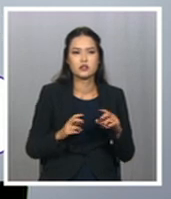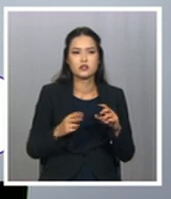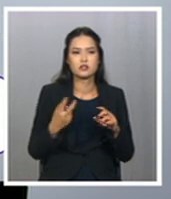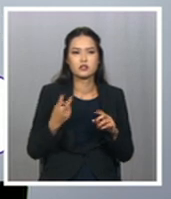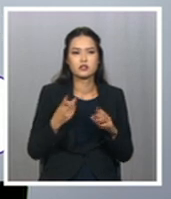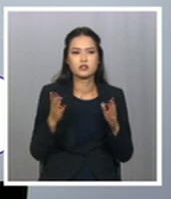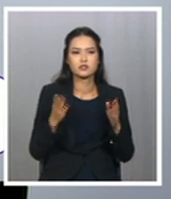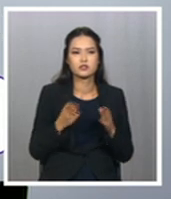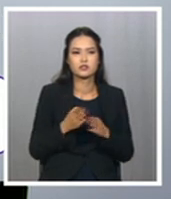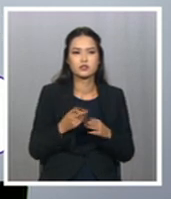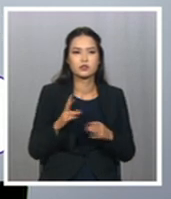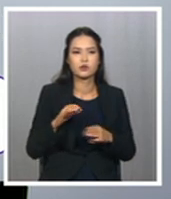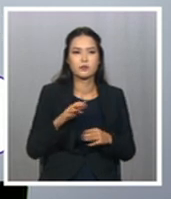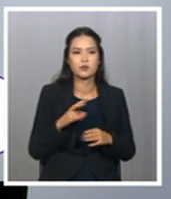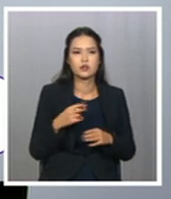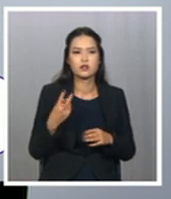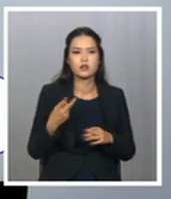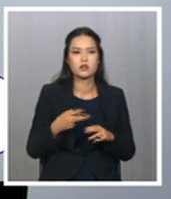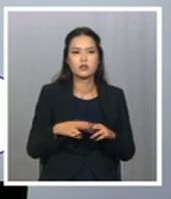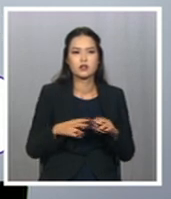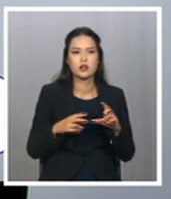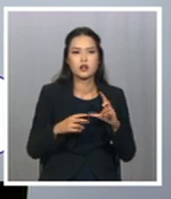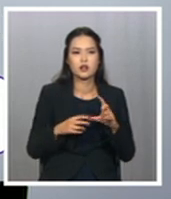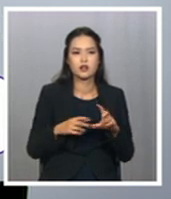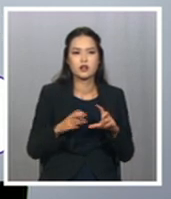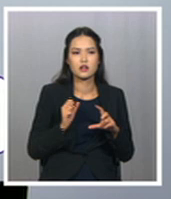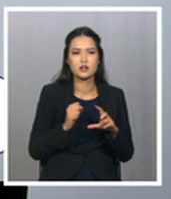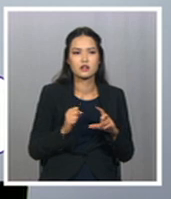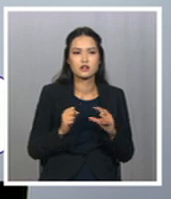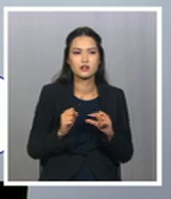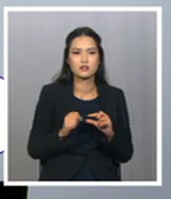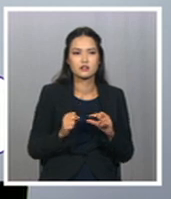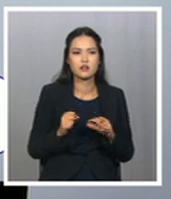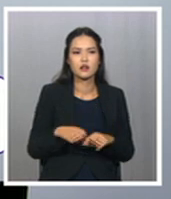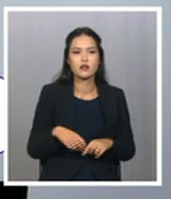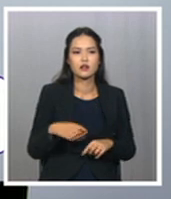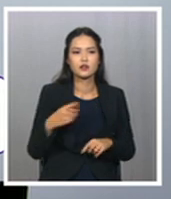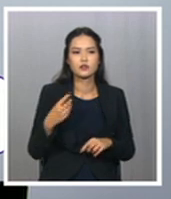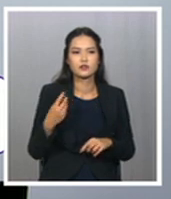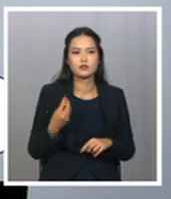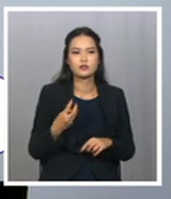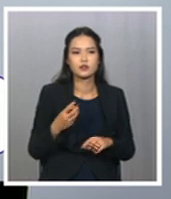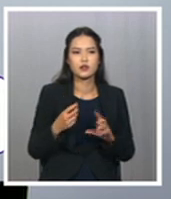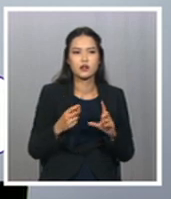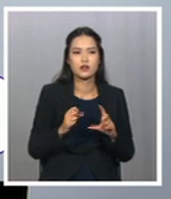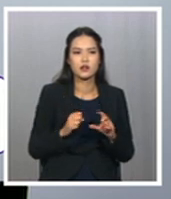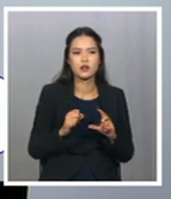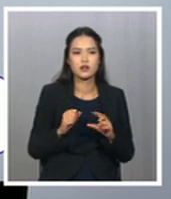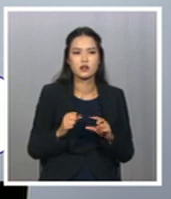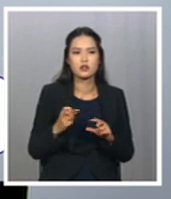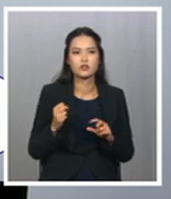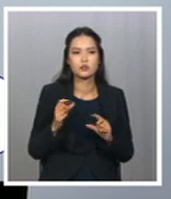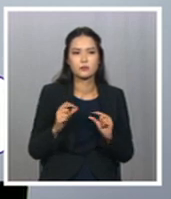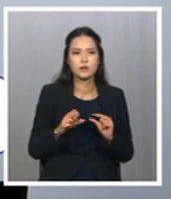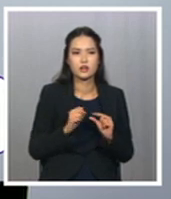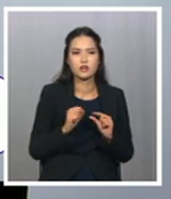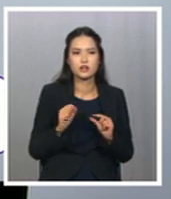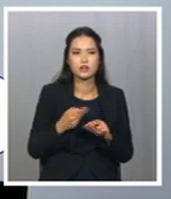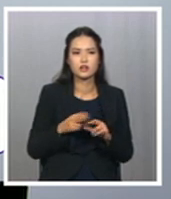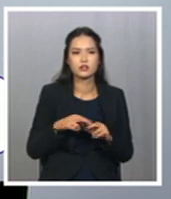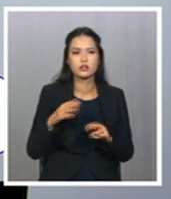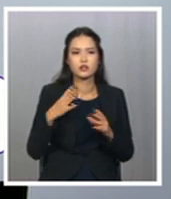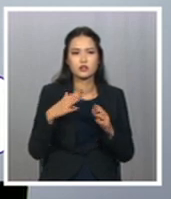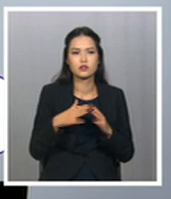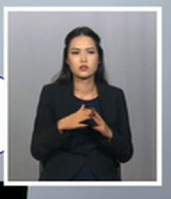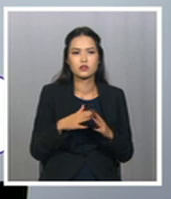келесі екі ұрпақ гетерозиготалы болып келеді. Ал келесі тағы да бір ұрпақ, олар гомозиготалы рецессивті